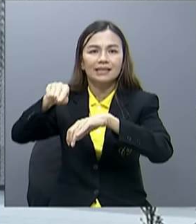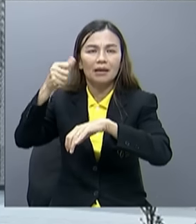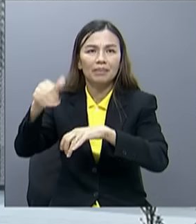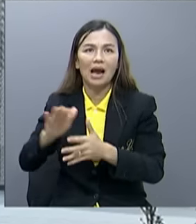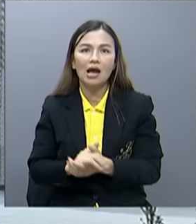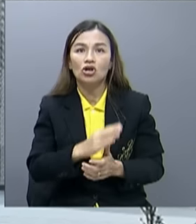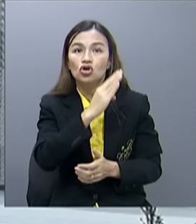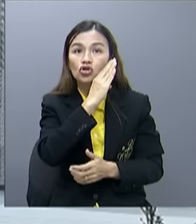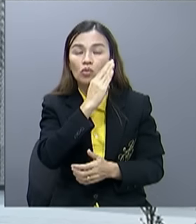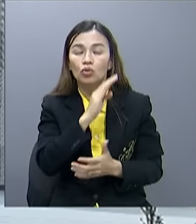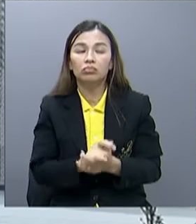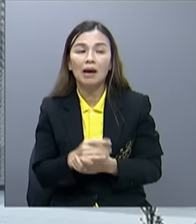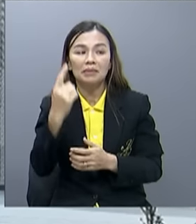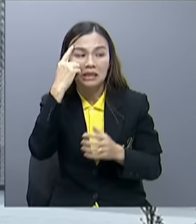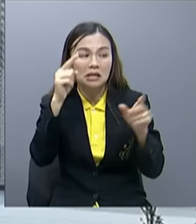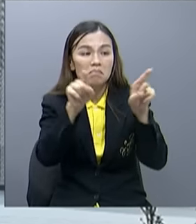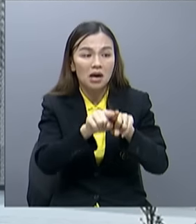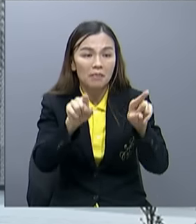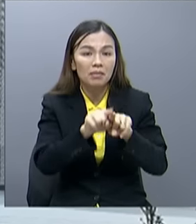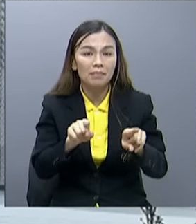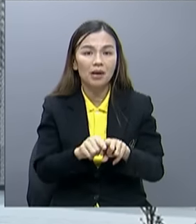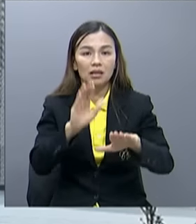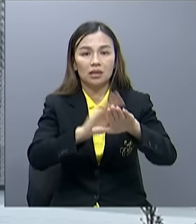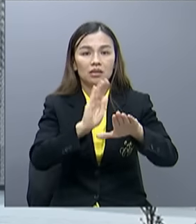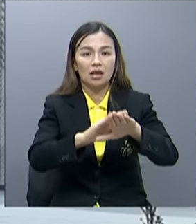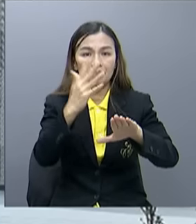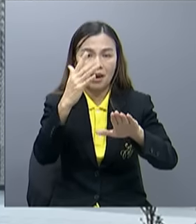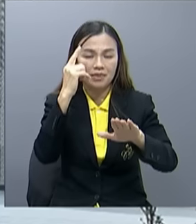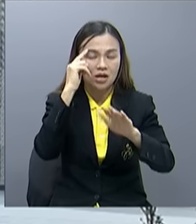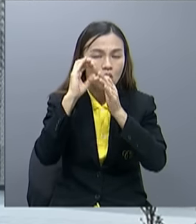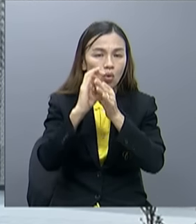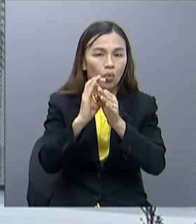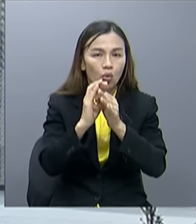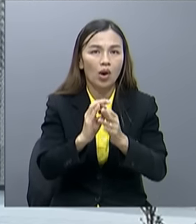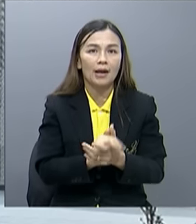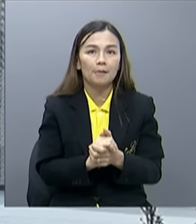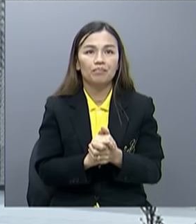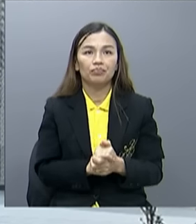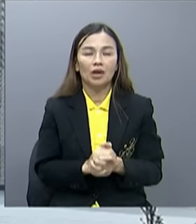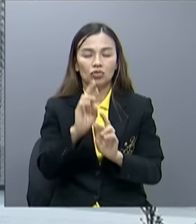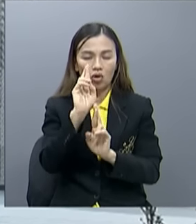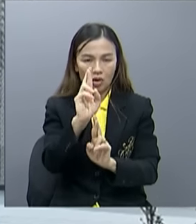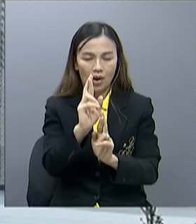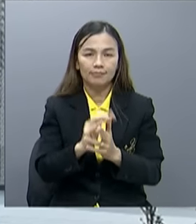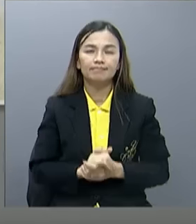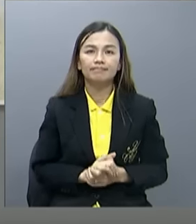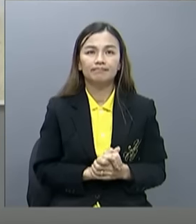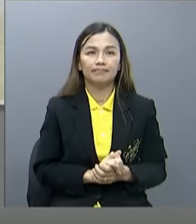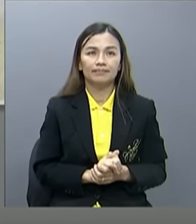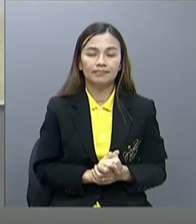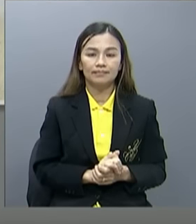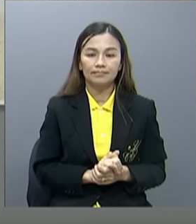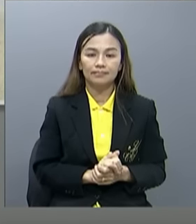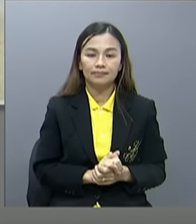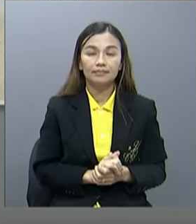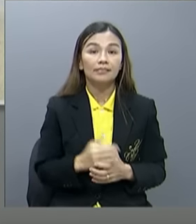ม่เหลือใครไว้สังเกตทางเรื่องอื่นๆหรือคอยเตือนกันนะครับนั่นคือความกังวลแล้วก็เป็นสิ่งที่เราต้องระวังมากเหมือนกันครับ เคยมี